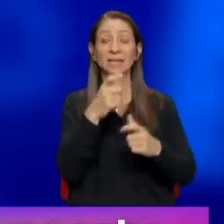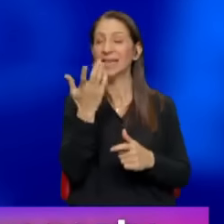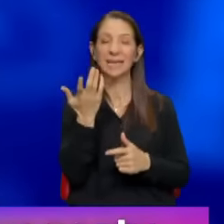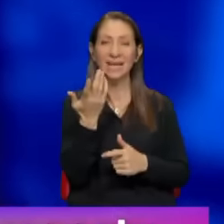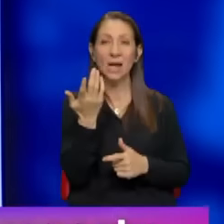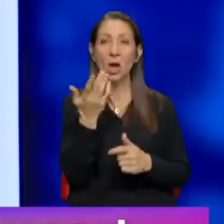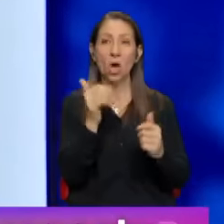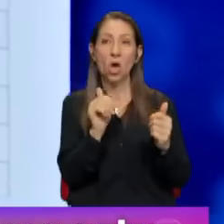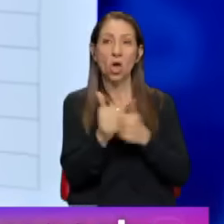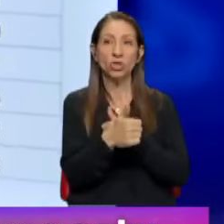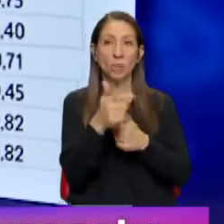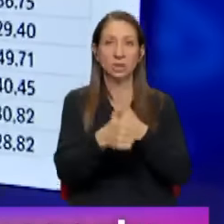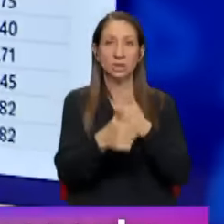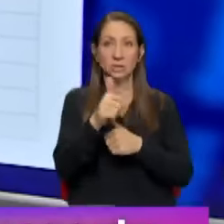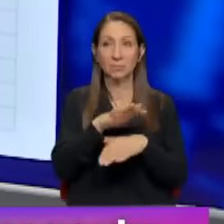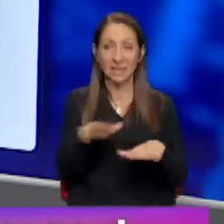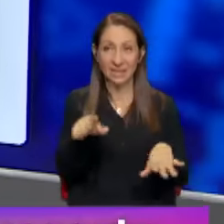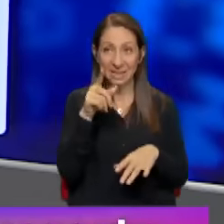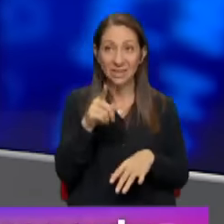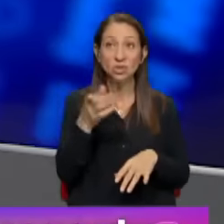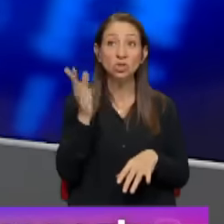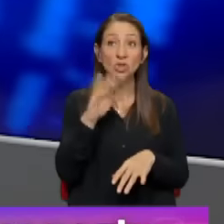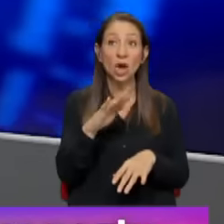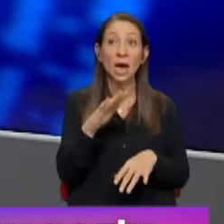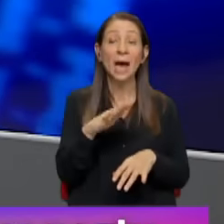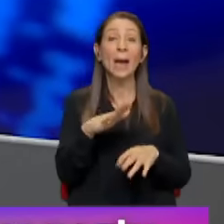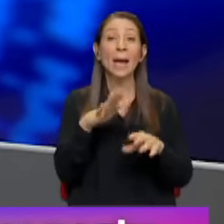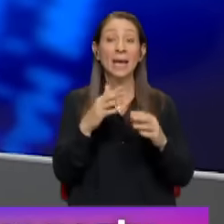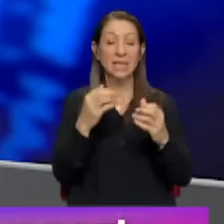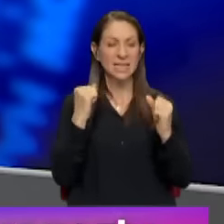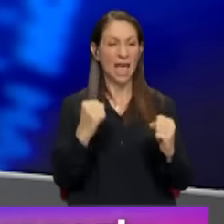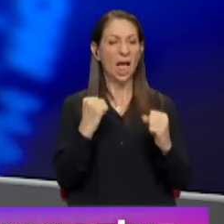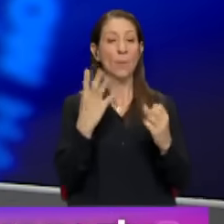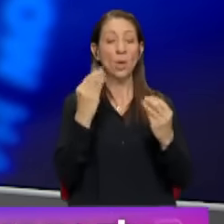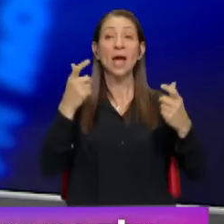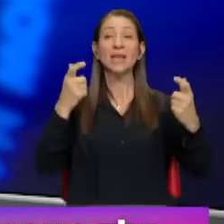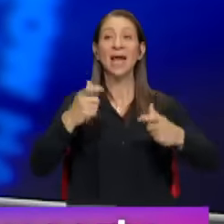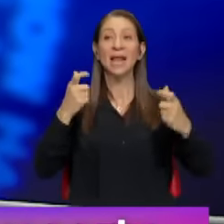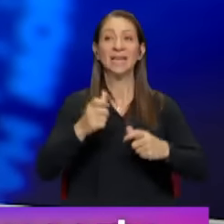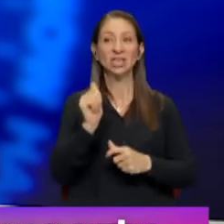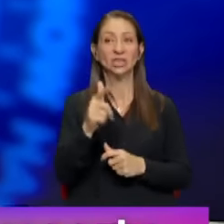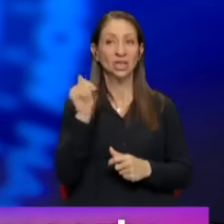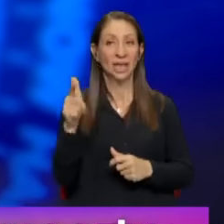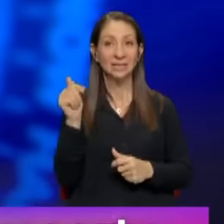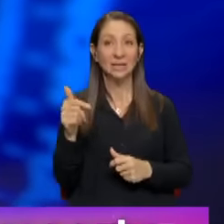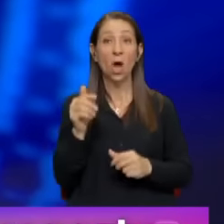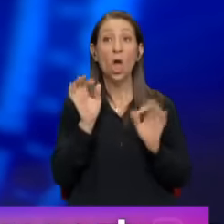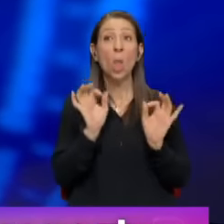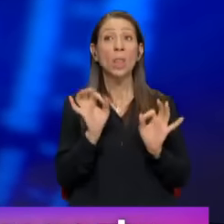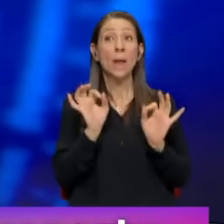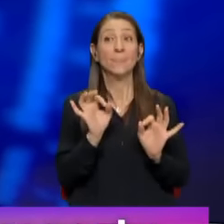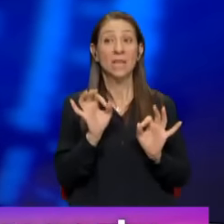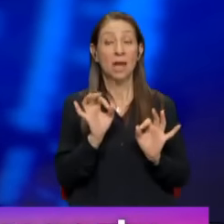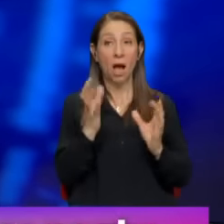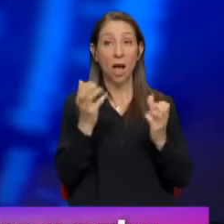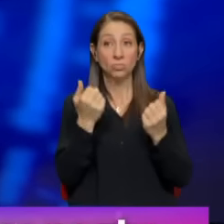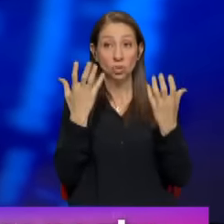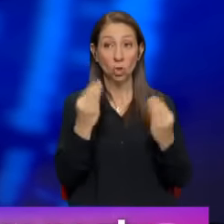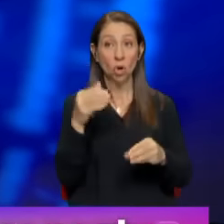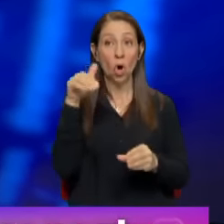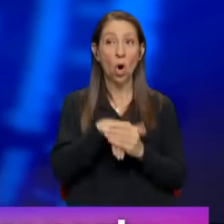kadar önde bu yarışı tamamladı. Sonra kale olan yerlerde, ilçelerde önemli almış